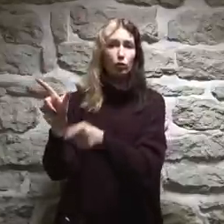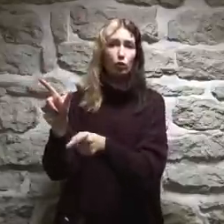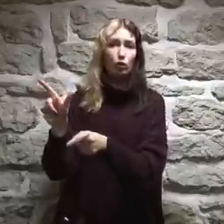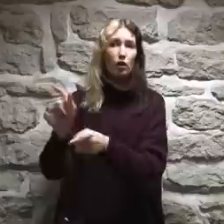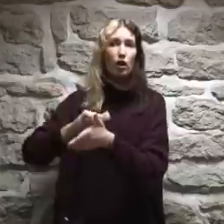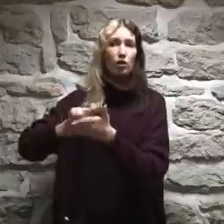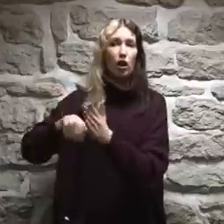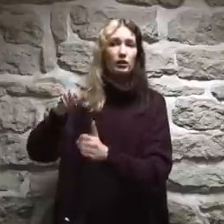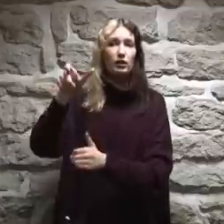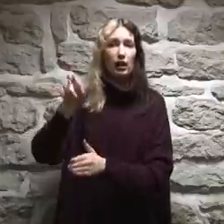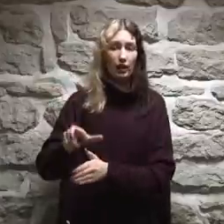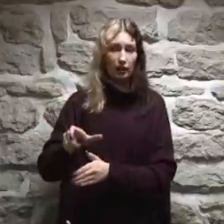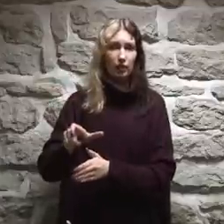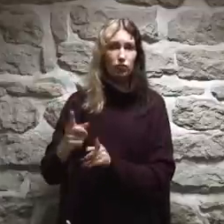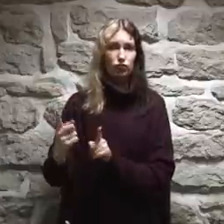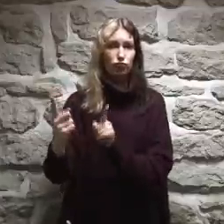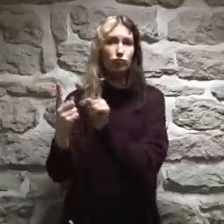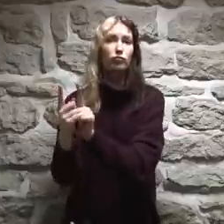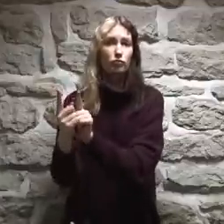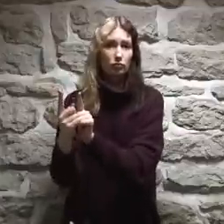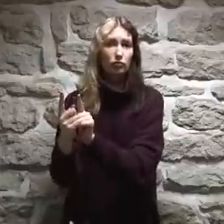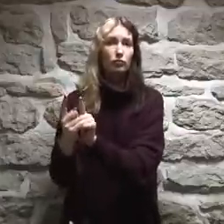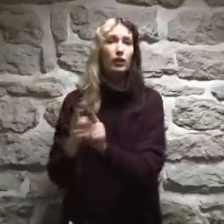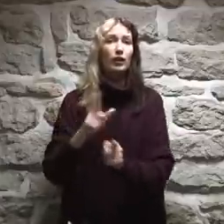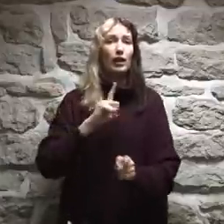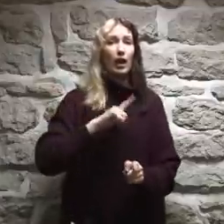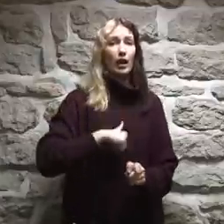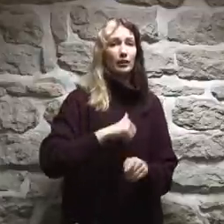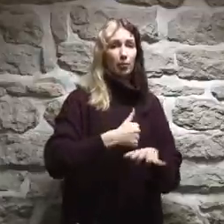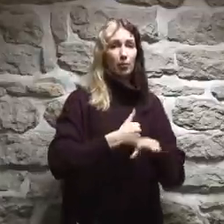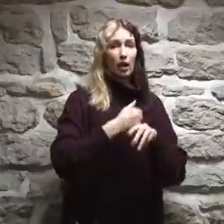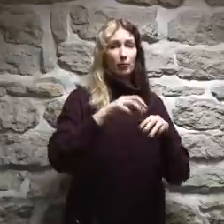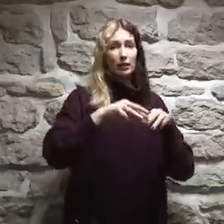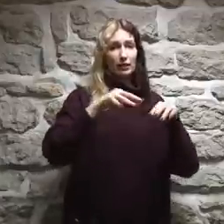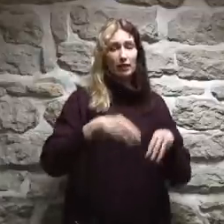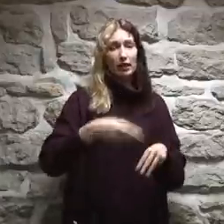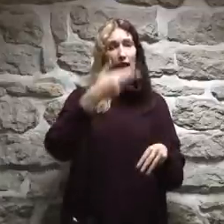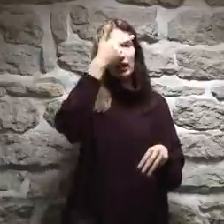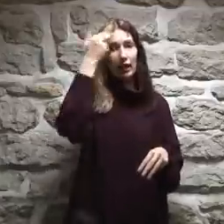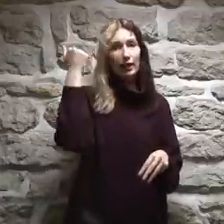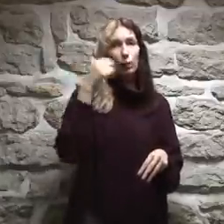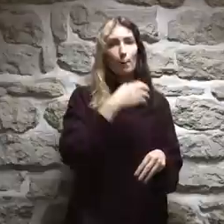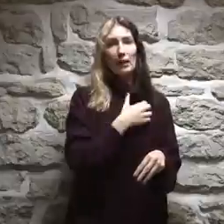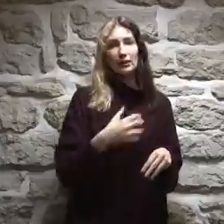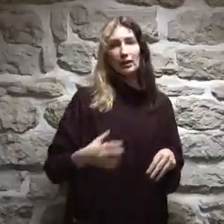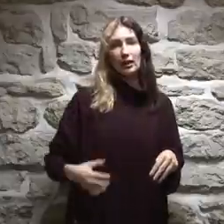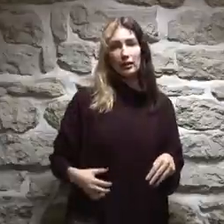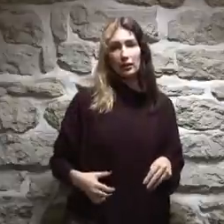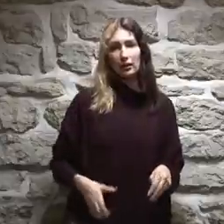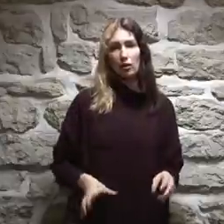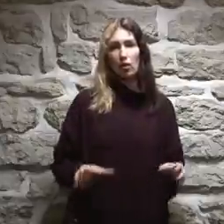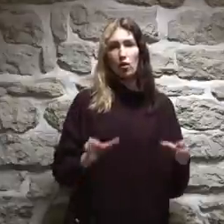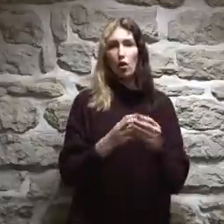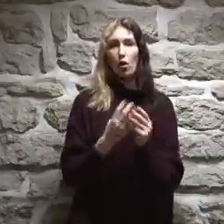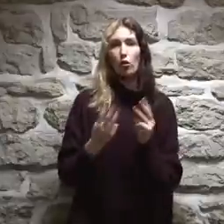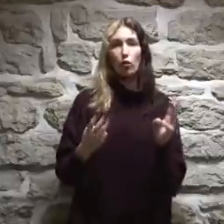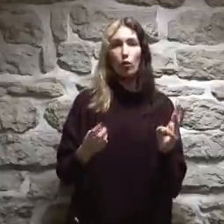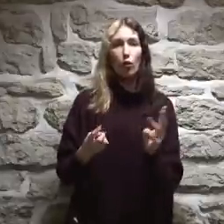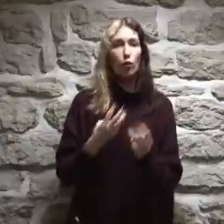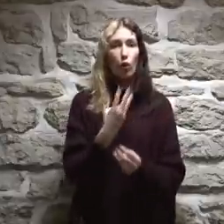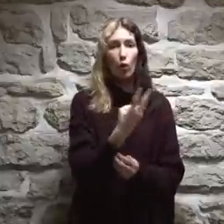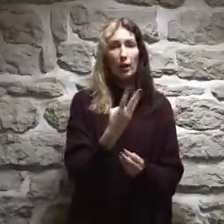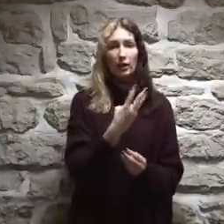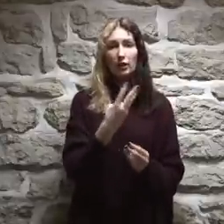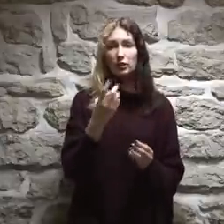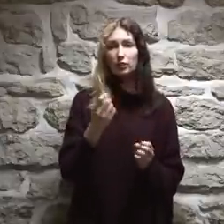Scholziga ja koos siis Läti peaministri ja Leedu presidendiga, kus me siis räägime ka